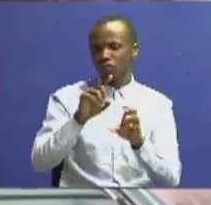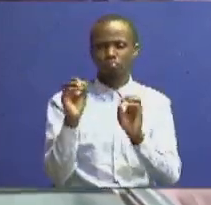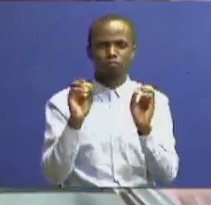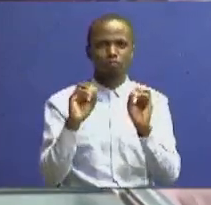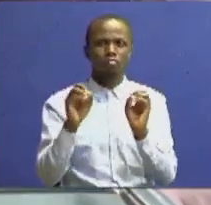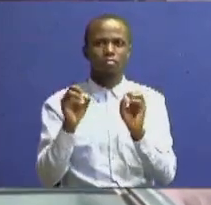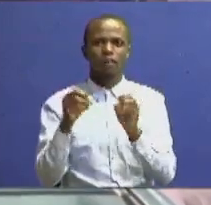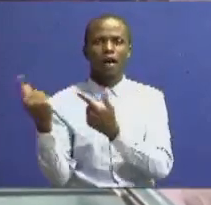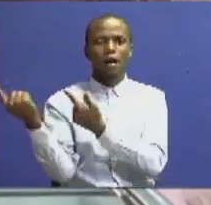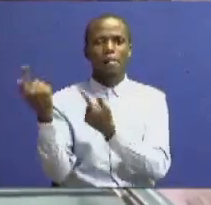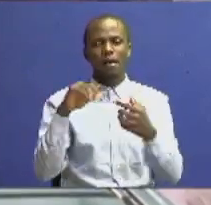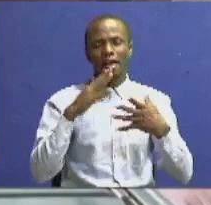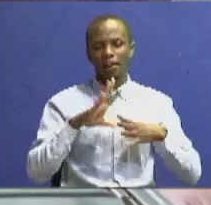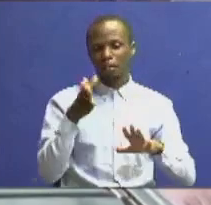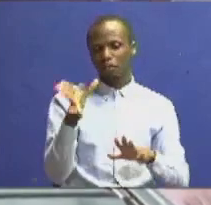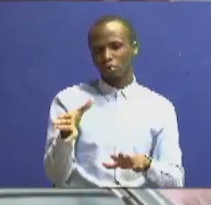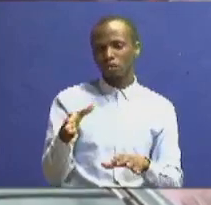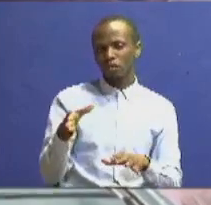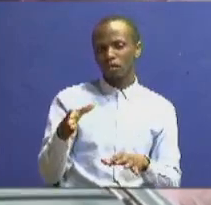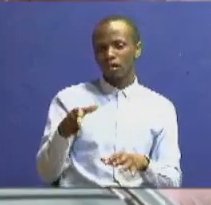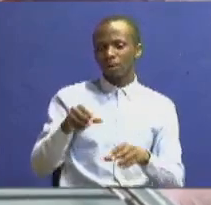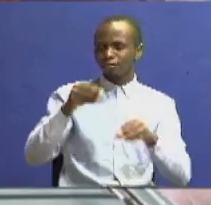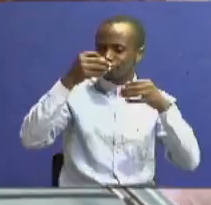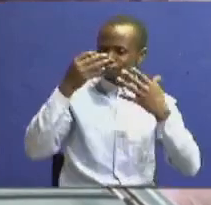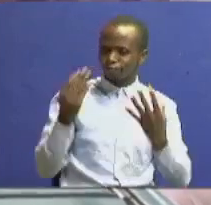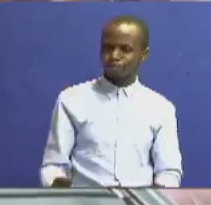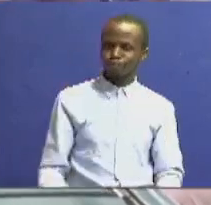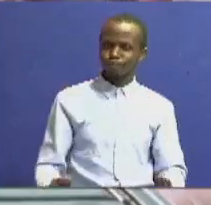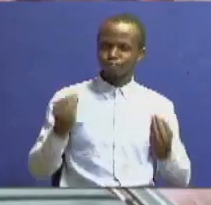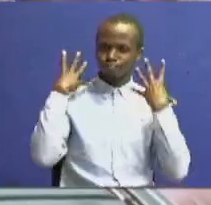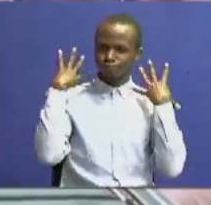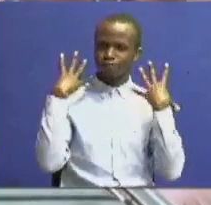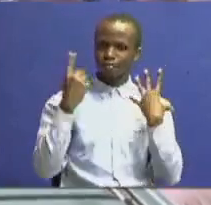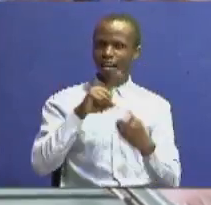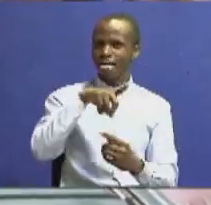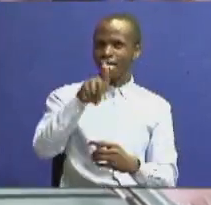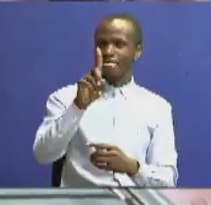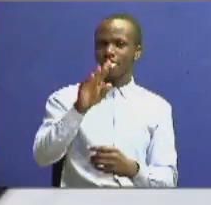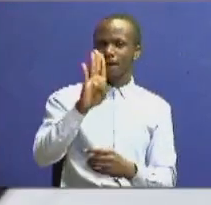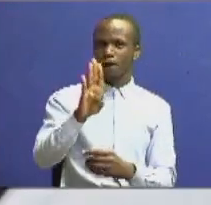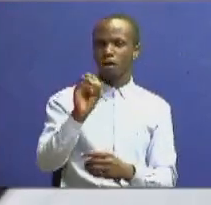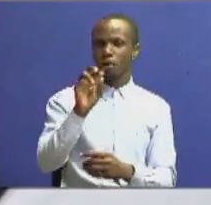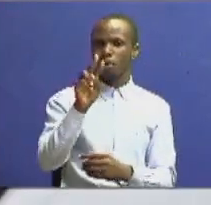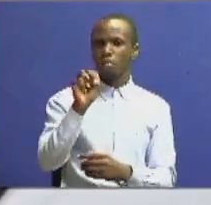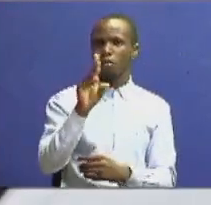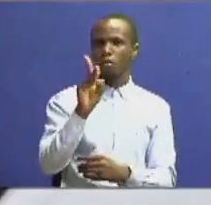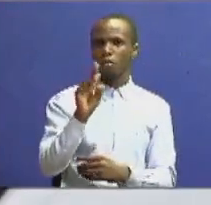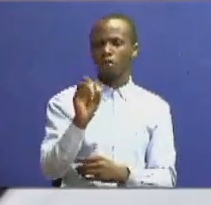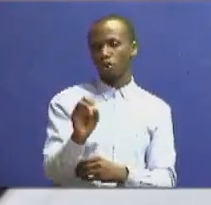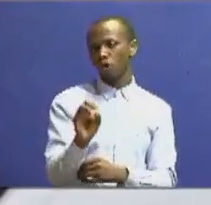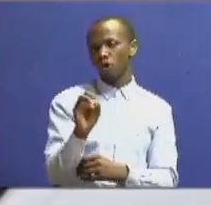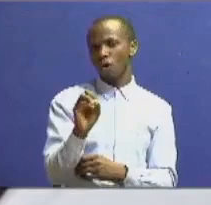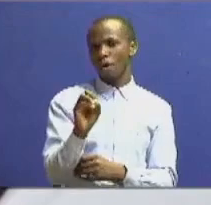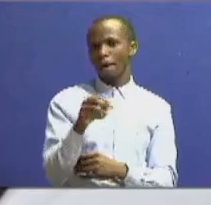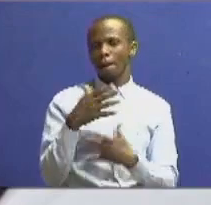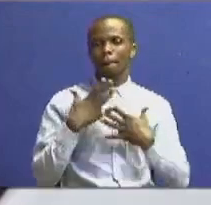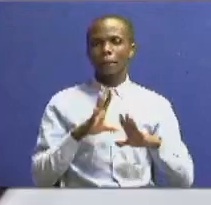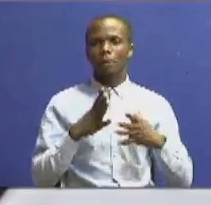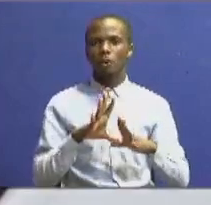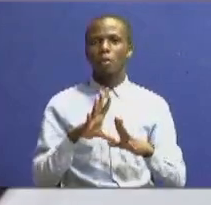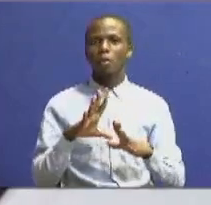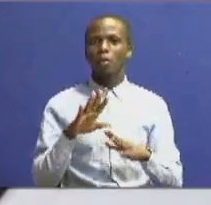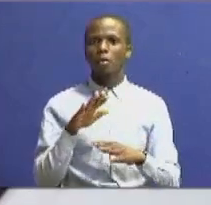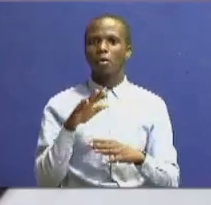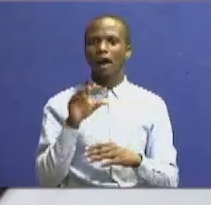gani. Na kwa hivyo yeye atembee, aende Bondo, ampatie rais wetu nafasi afanye kazi. Watu wengi wananiuliza,